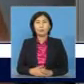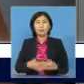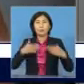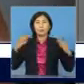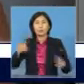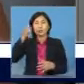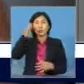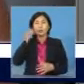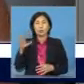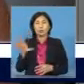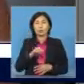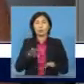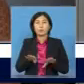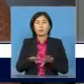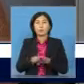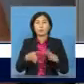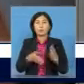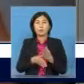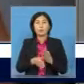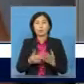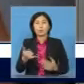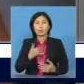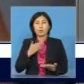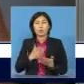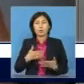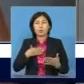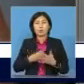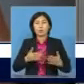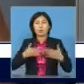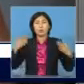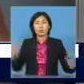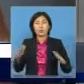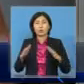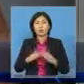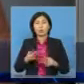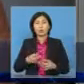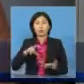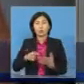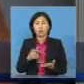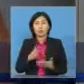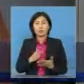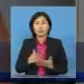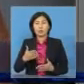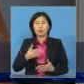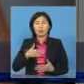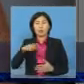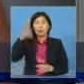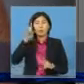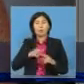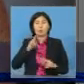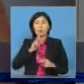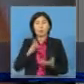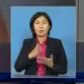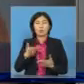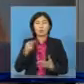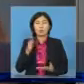Большое спасибо всем за такую помощь и поддержку. У нас теперь есть свой большой дом со светлыми комнатами. Моим братьям и сестрам